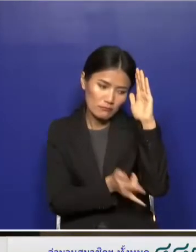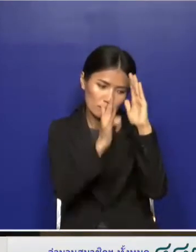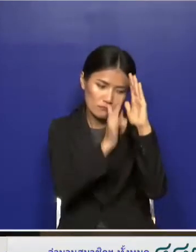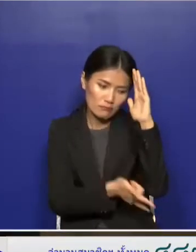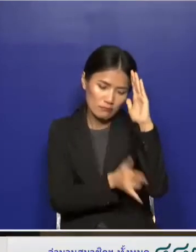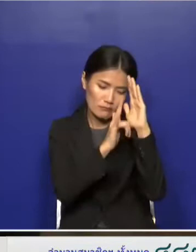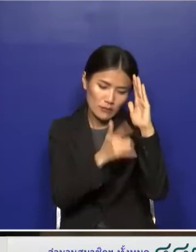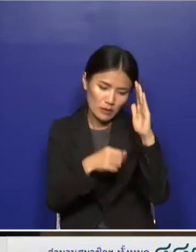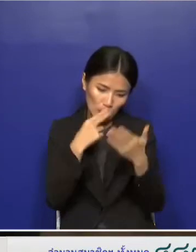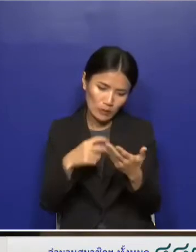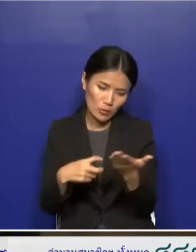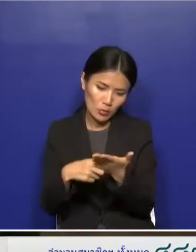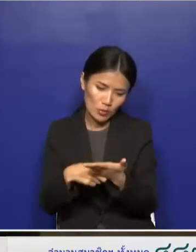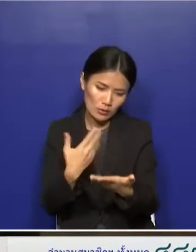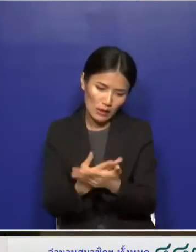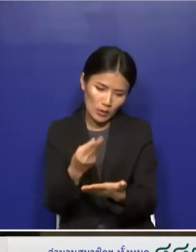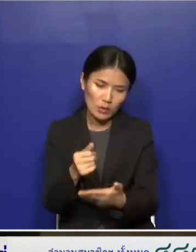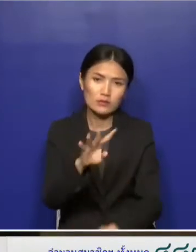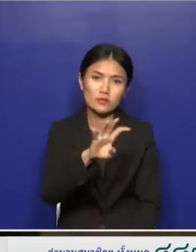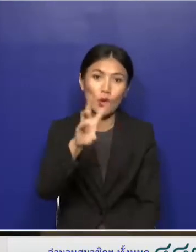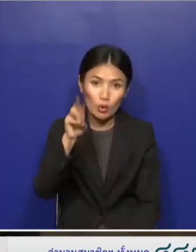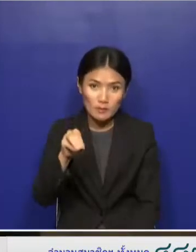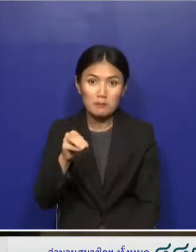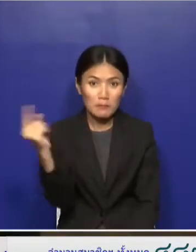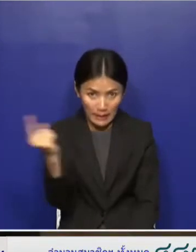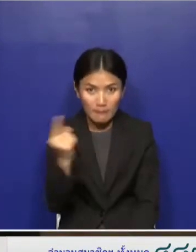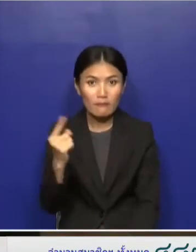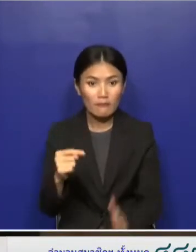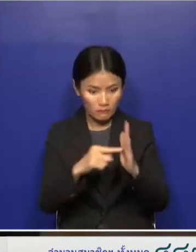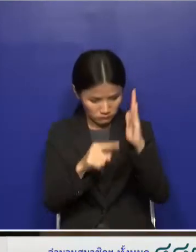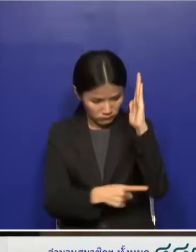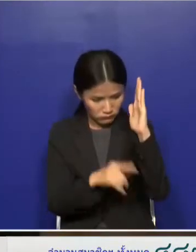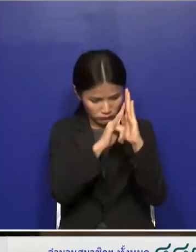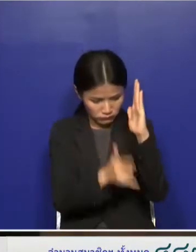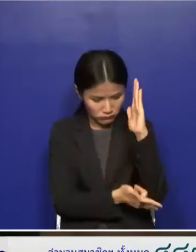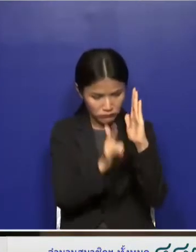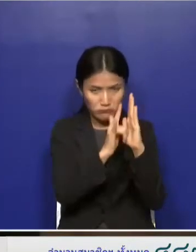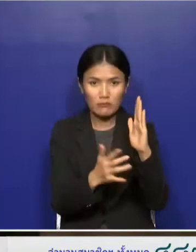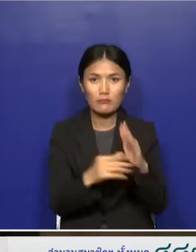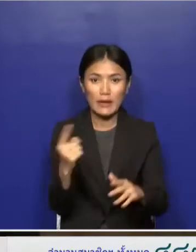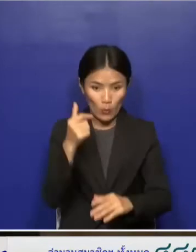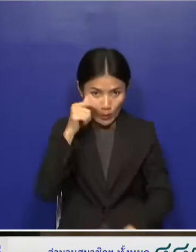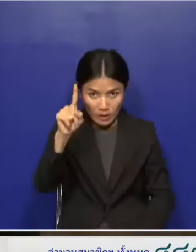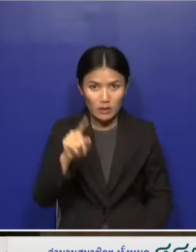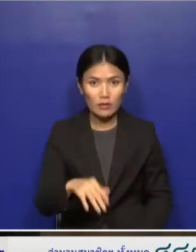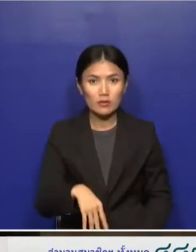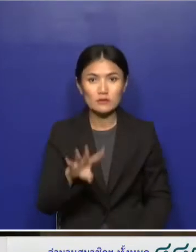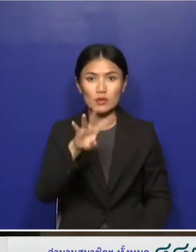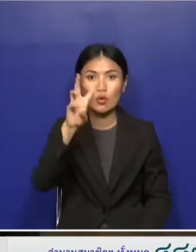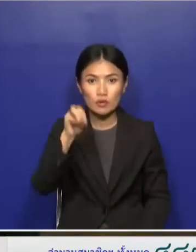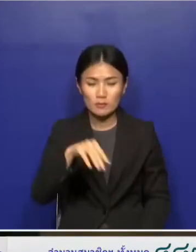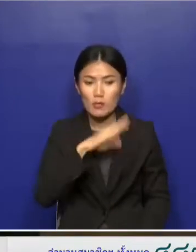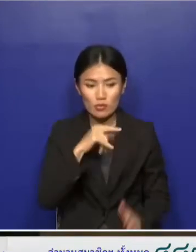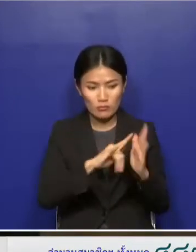ถ้าผมกดเข้าไปดูนะครับที่460บาทไปกลับนะครับแต่ถ้าผมไปภูเก็ตแล้วผมจะนั่งรถไปหาดใหญ่